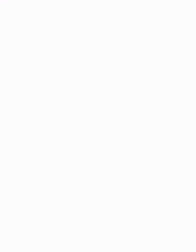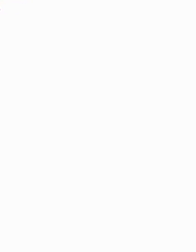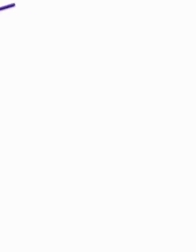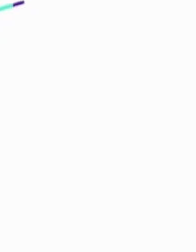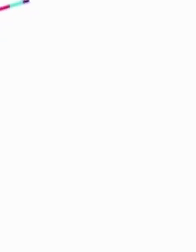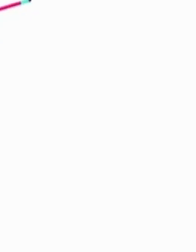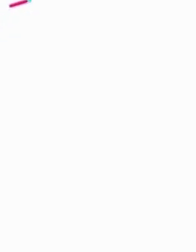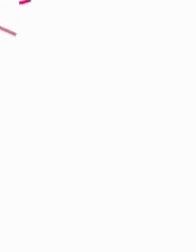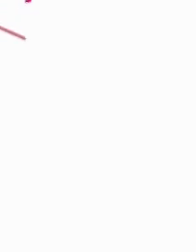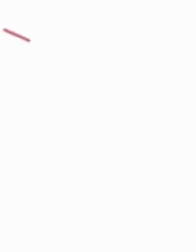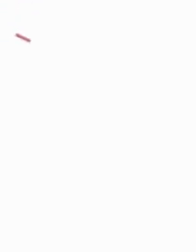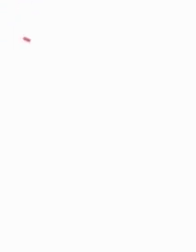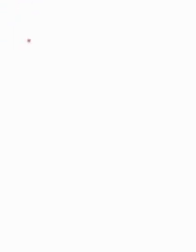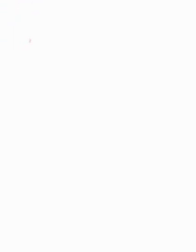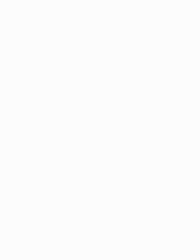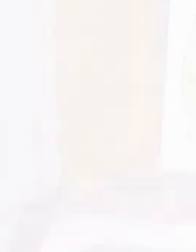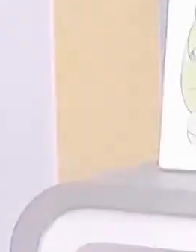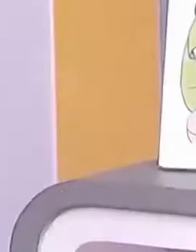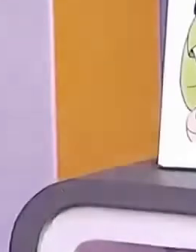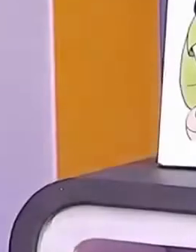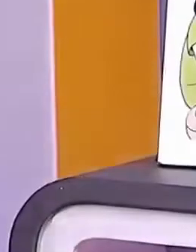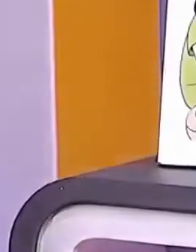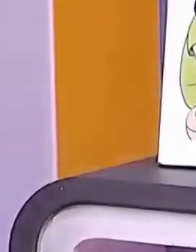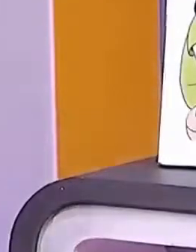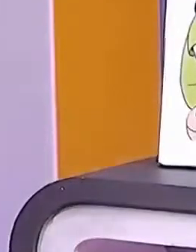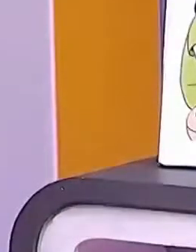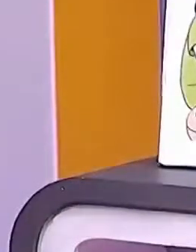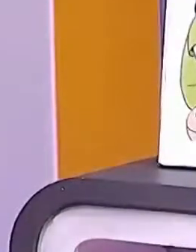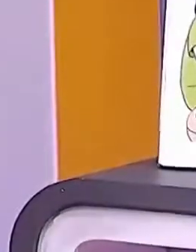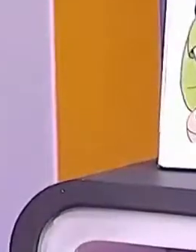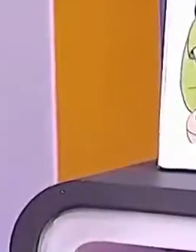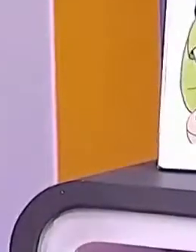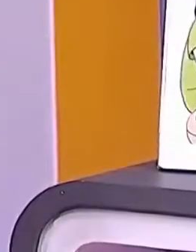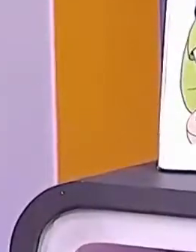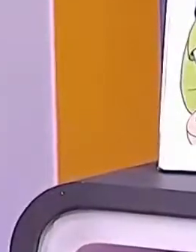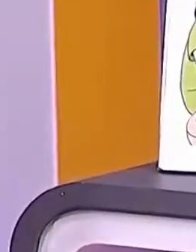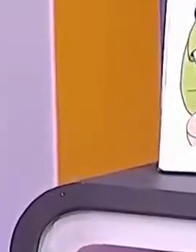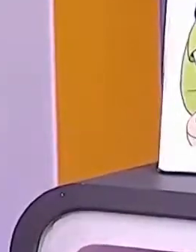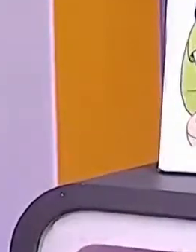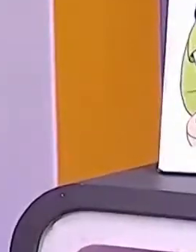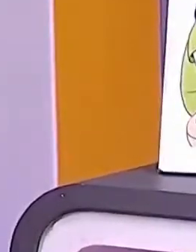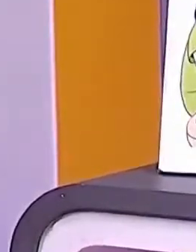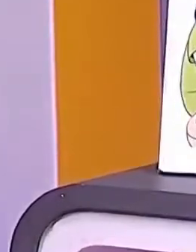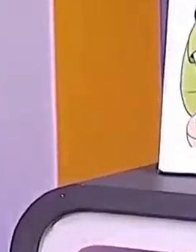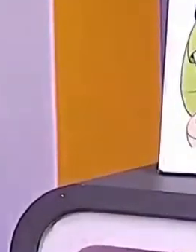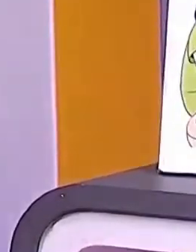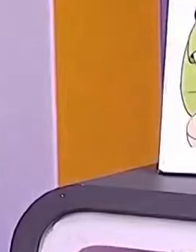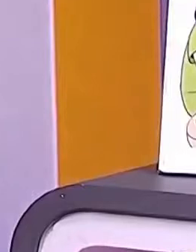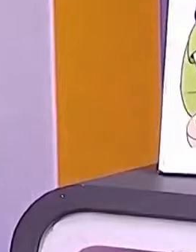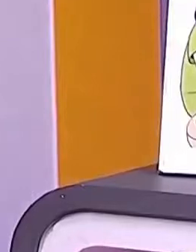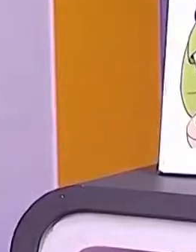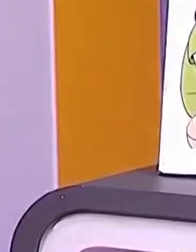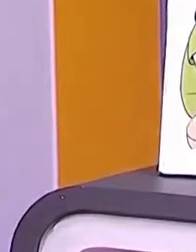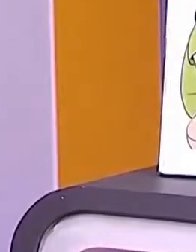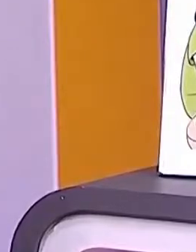Sidik Chibi GPM Assalamualaikum dan salam saja anda Menonton siaran didik icbm hari